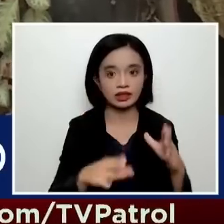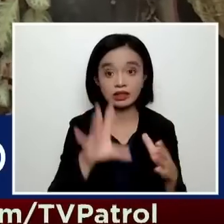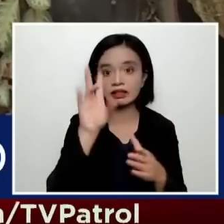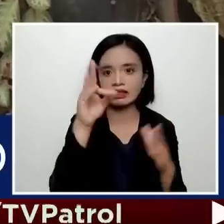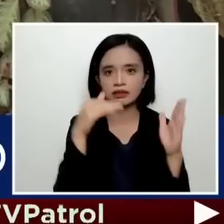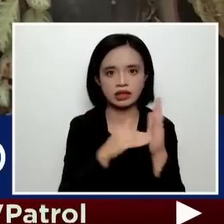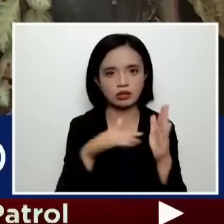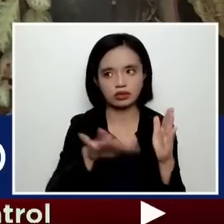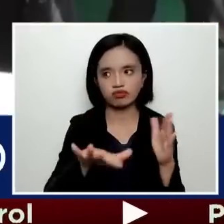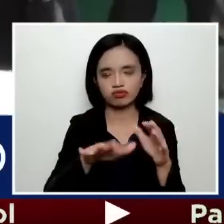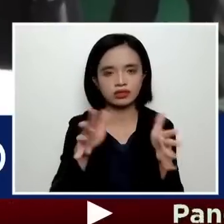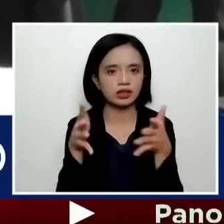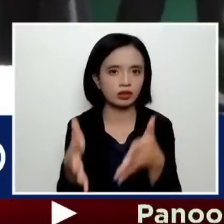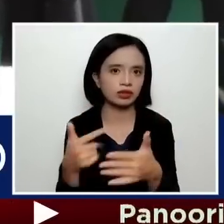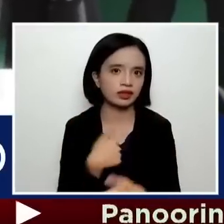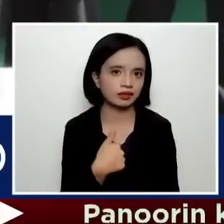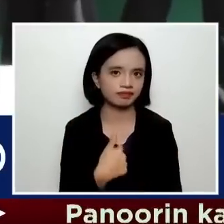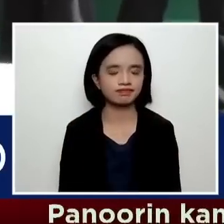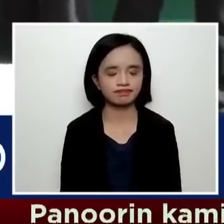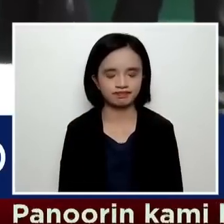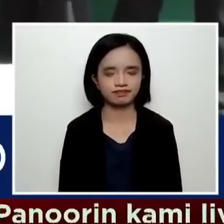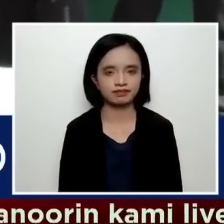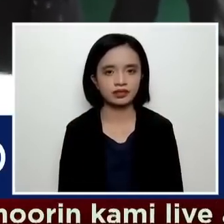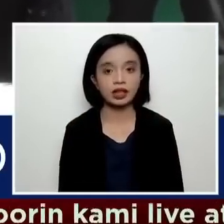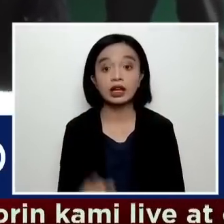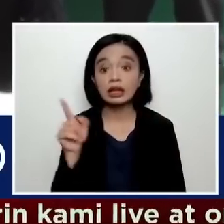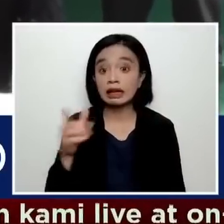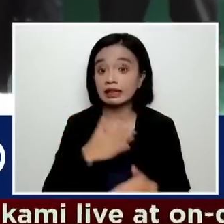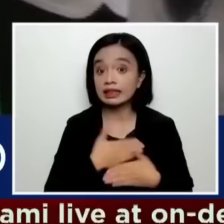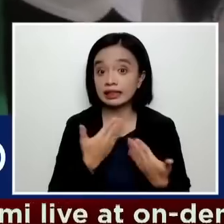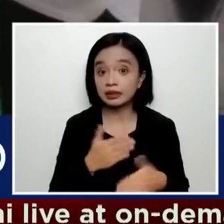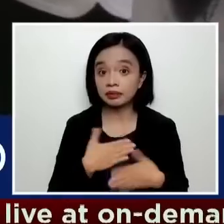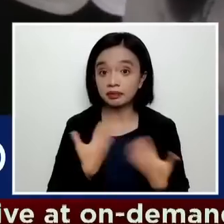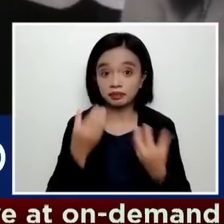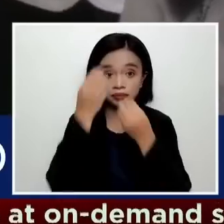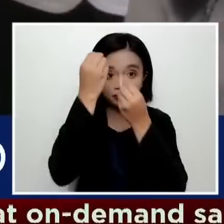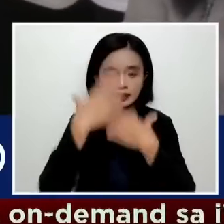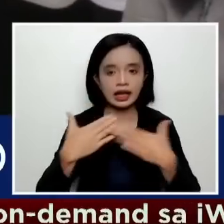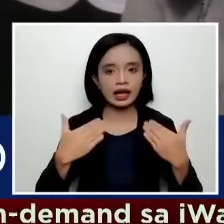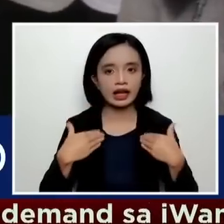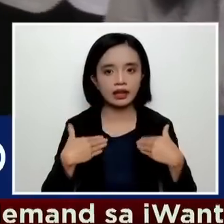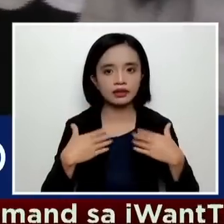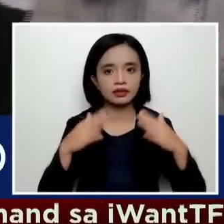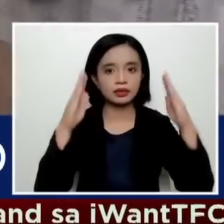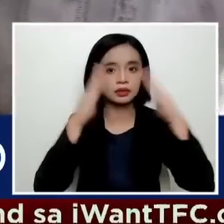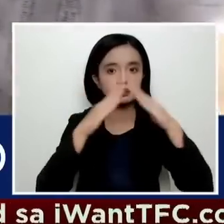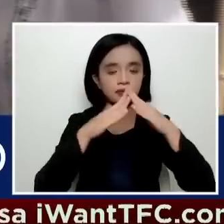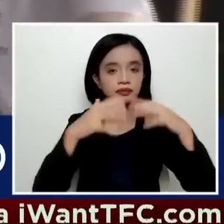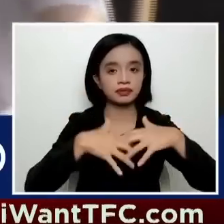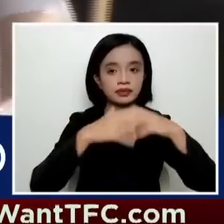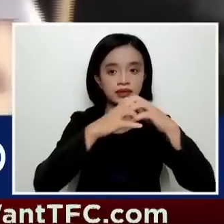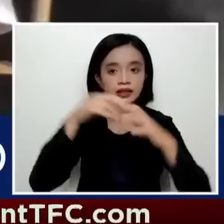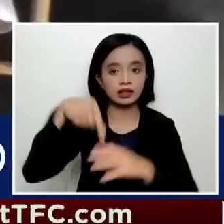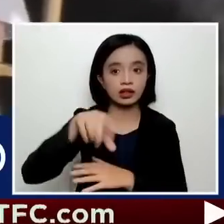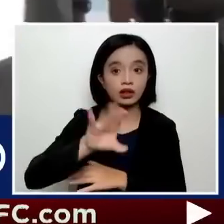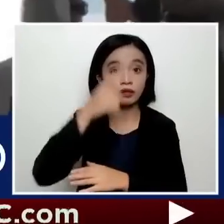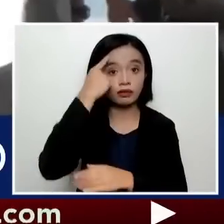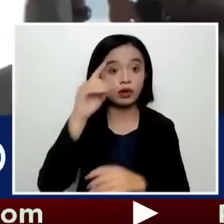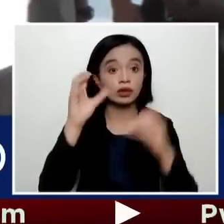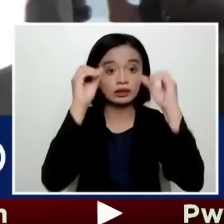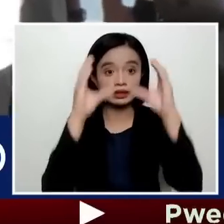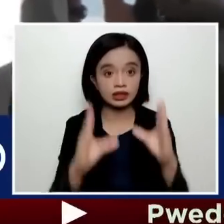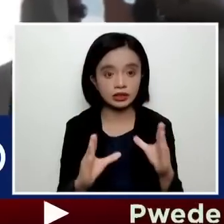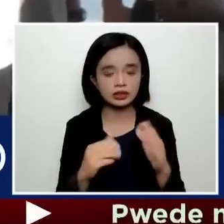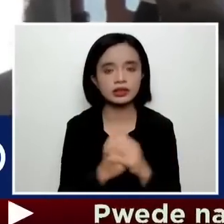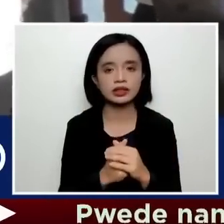lang din ang natitira sa akin. Natuwa siya nang malamang may pabahay na ang Quezon City para sa mga guro na sisimulan